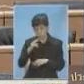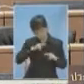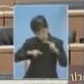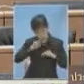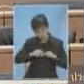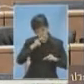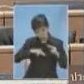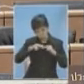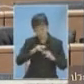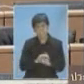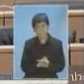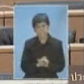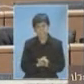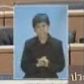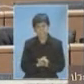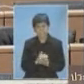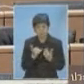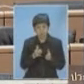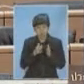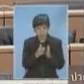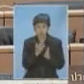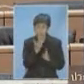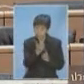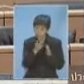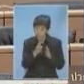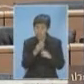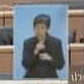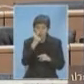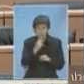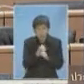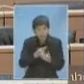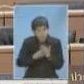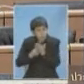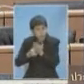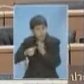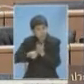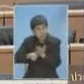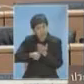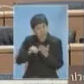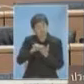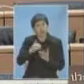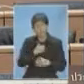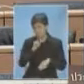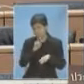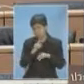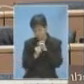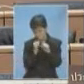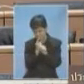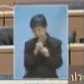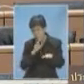สอบเรื่องนี้และเป็นเรื่องที่ฝ่ายของฝ่ายประจำเนี่ยไม่กล้าส่งตัวใบเสร็จมาให้ผมทวงถามมาเป็น